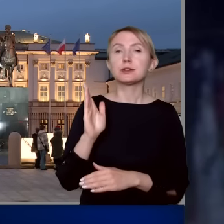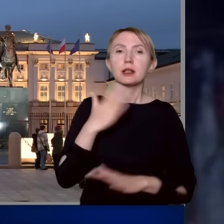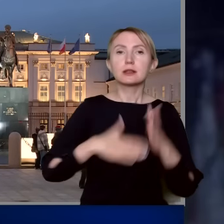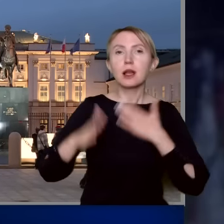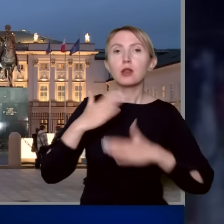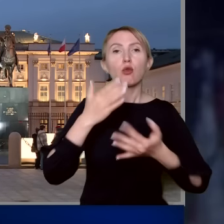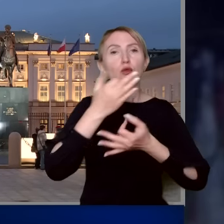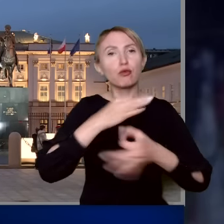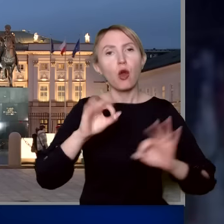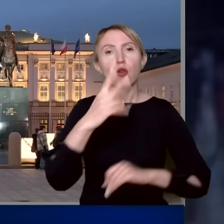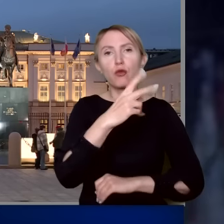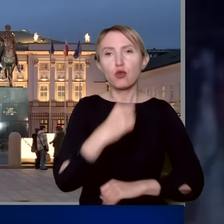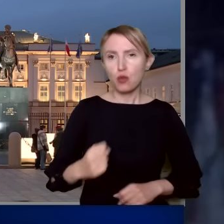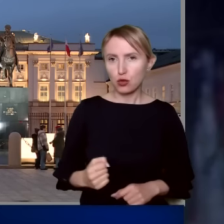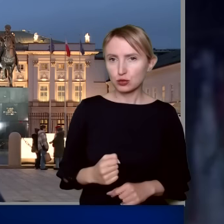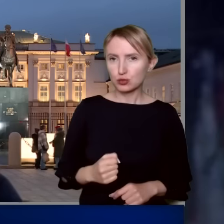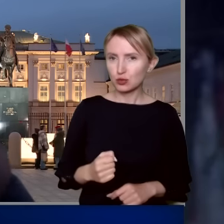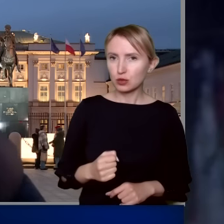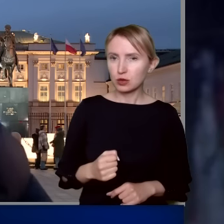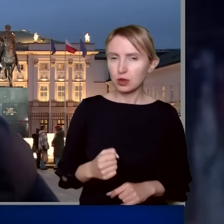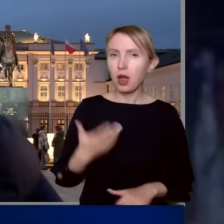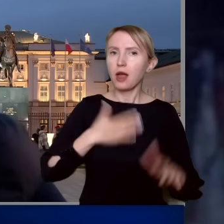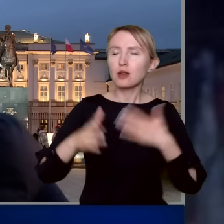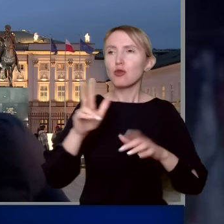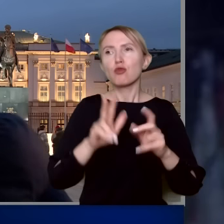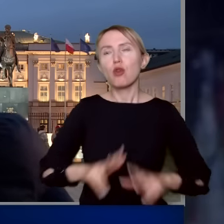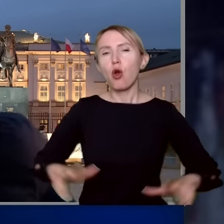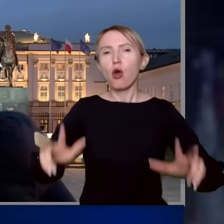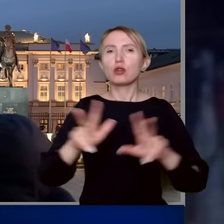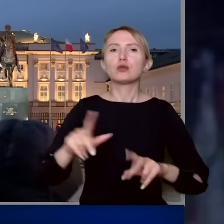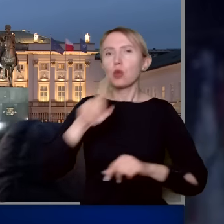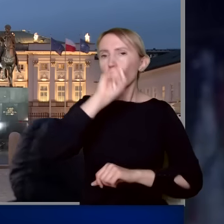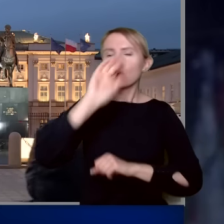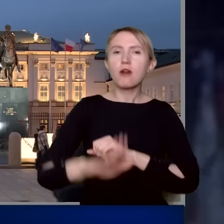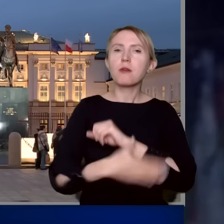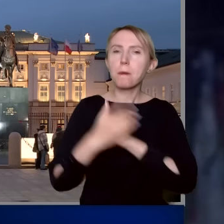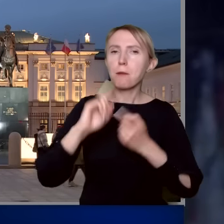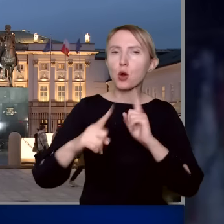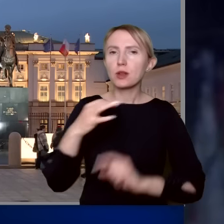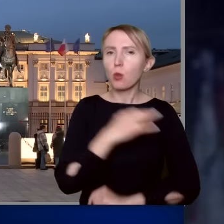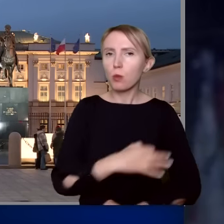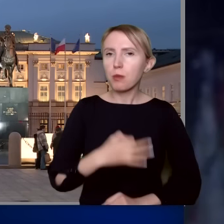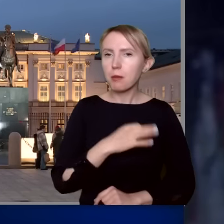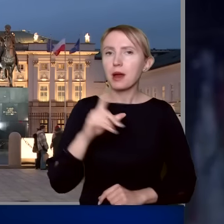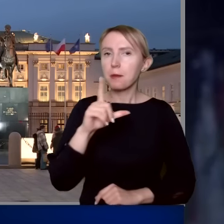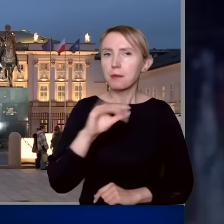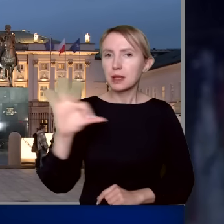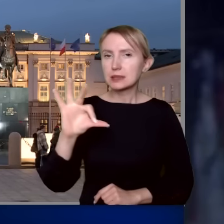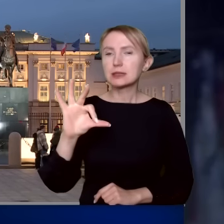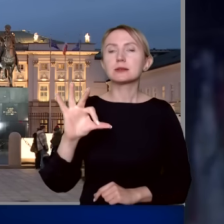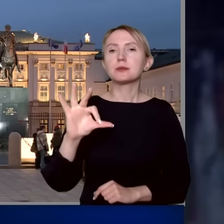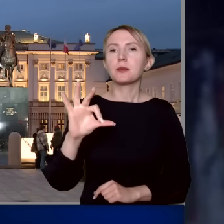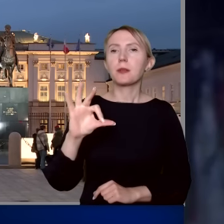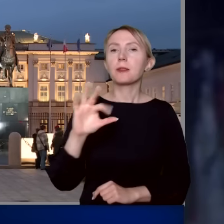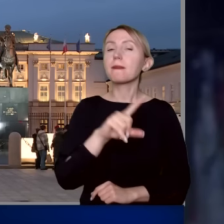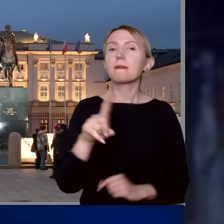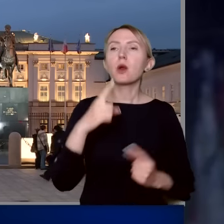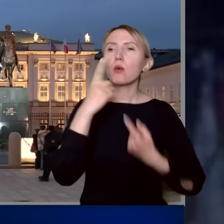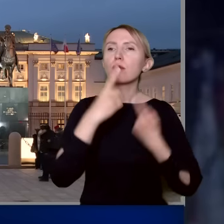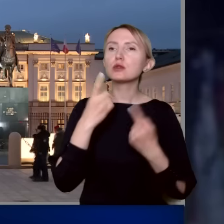uwolnienia dwóch posłów. Radość rodzin, radość zwolenników, polityków Prawa i Sprawiedliwości. No i tych, którzy uznawali, że to jest